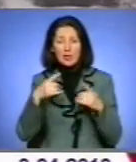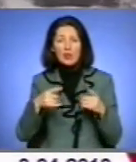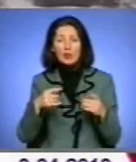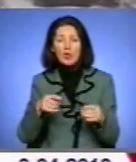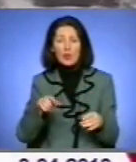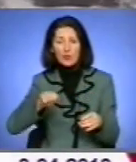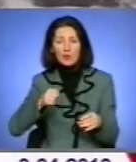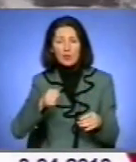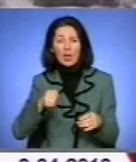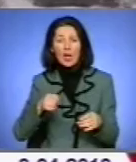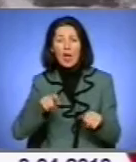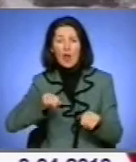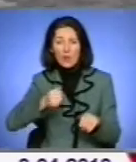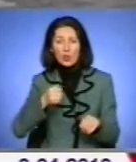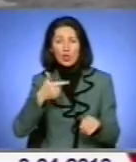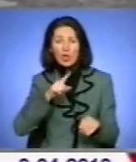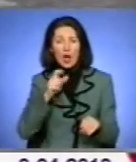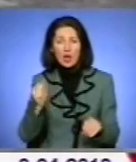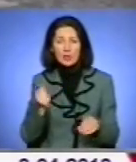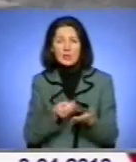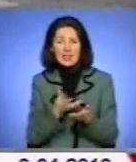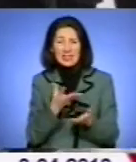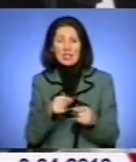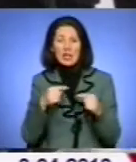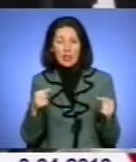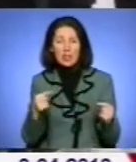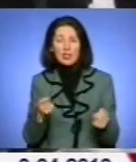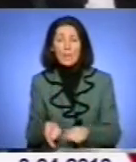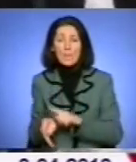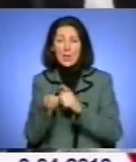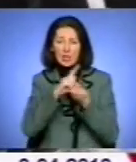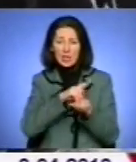газ. Цінні речі потрібно перенести на верхні полиці чи поверхи.